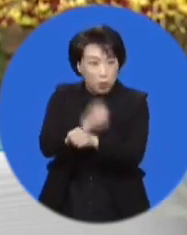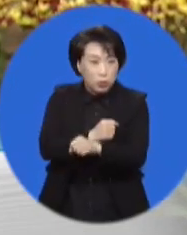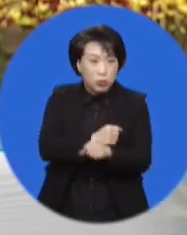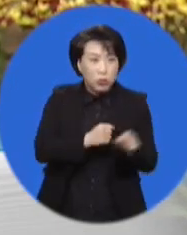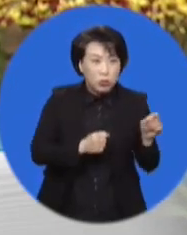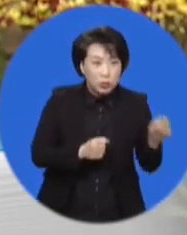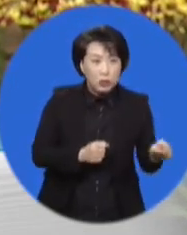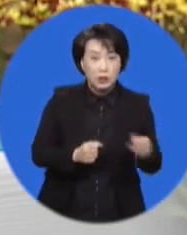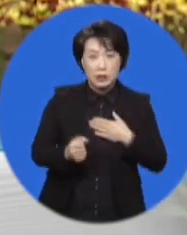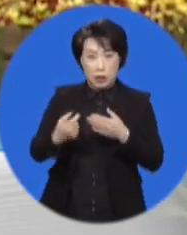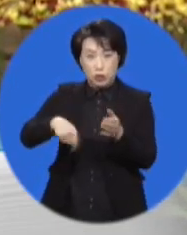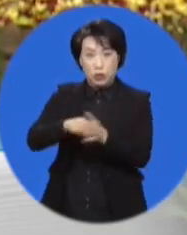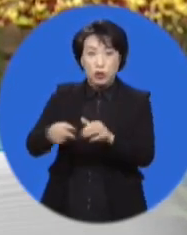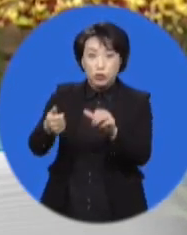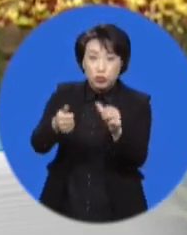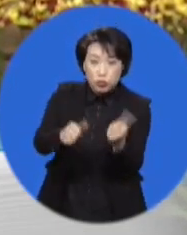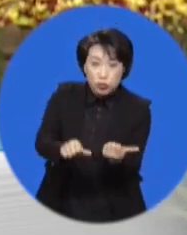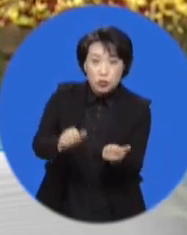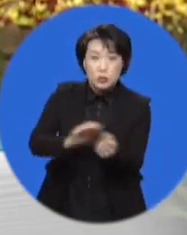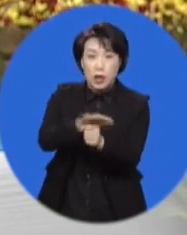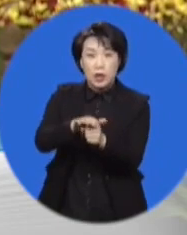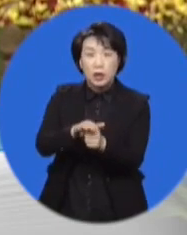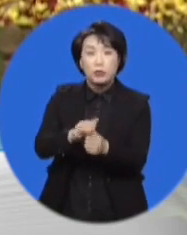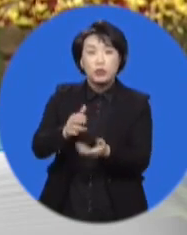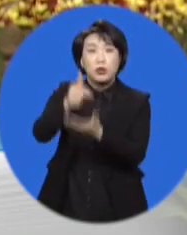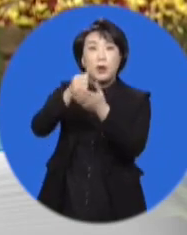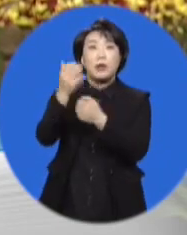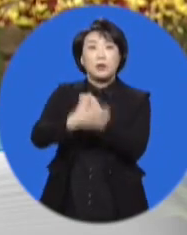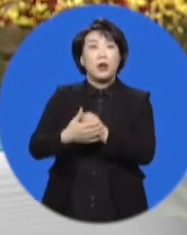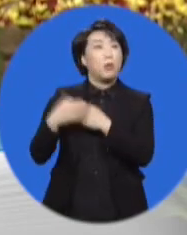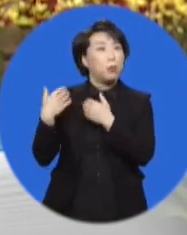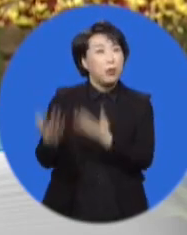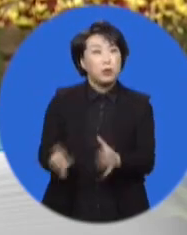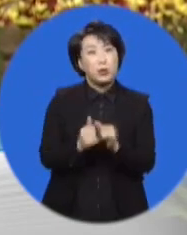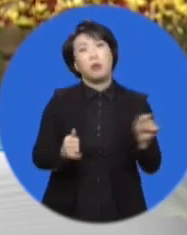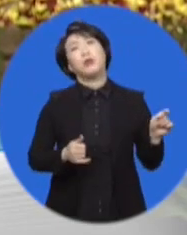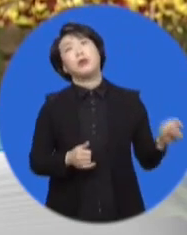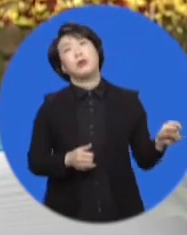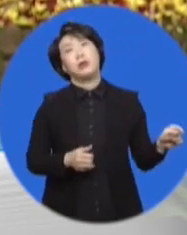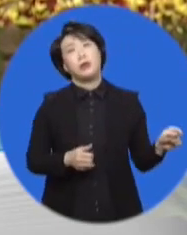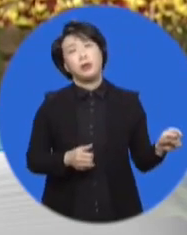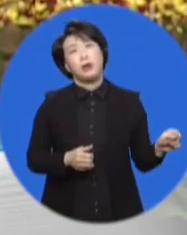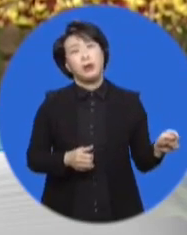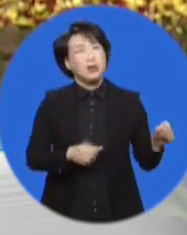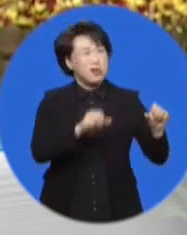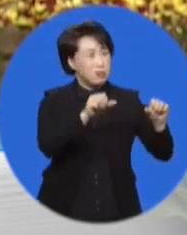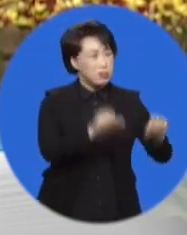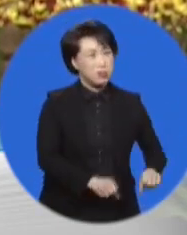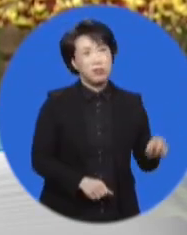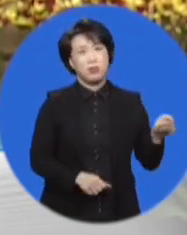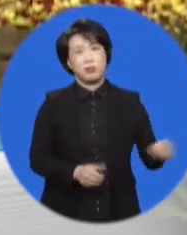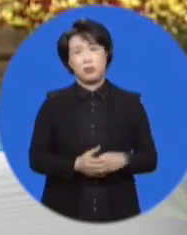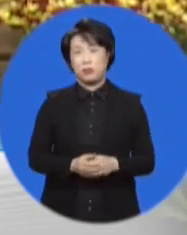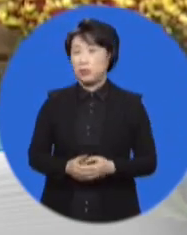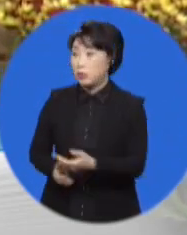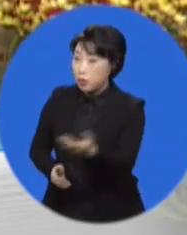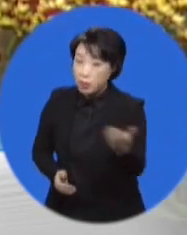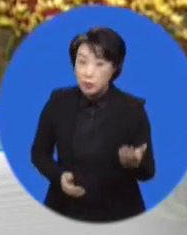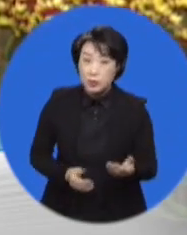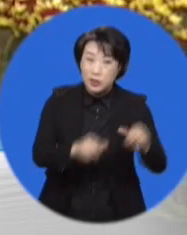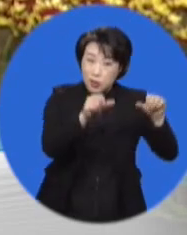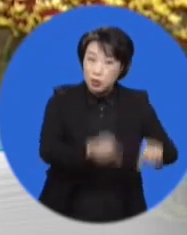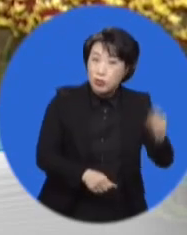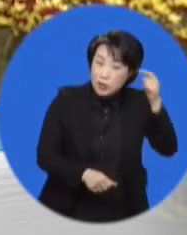공로, 날 위해 죽어주신 사랑하신 은혜를 판결쳐버린 사람이, 이 사람은 저주야. 여러분 속에